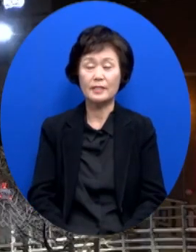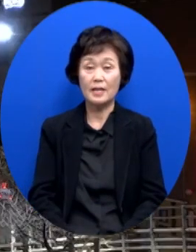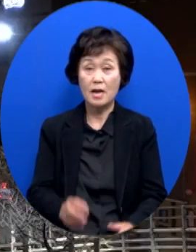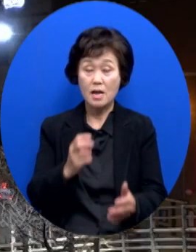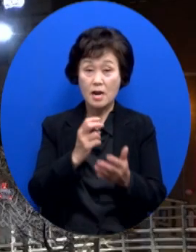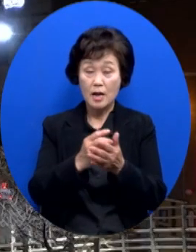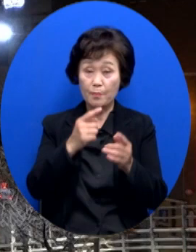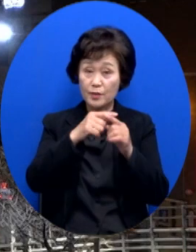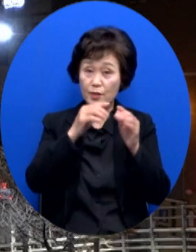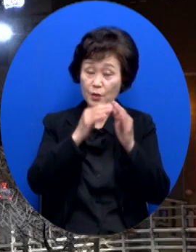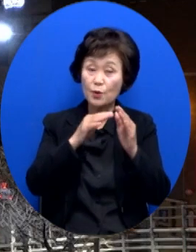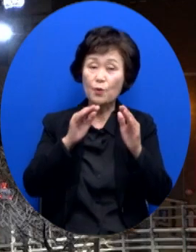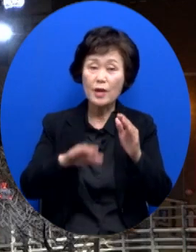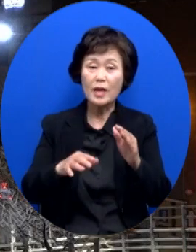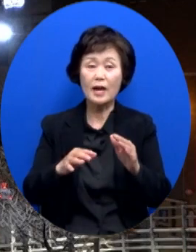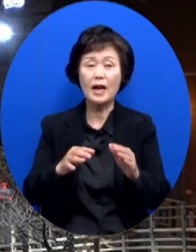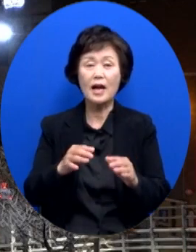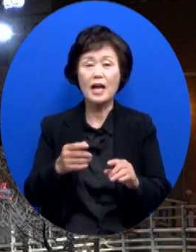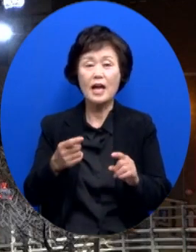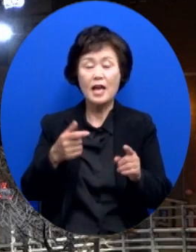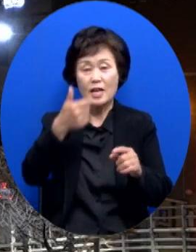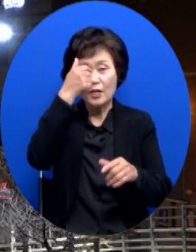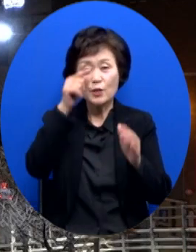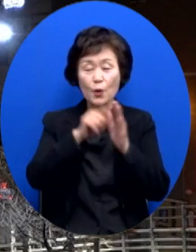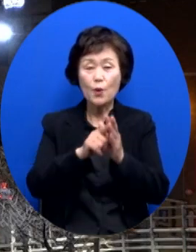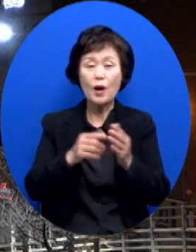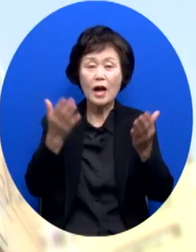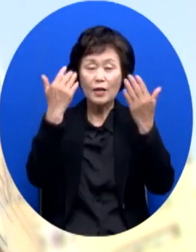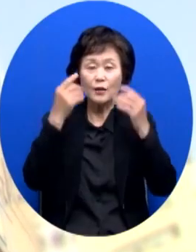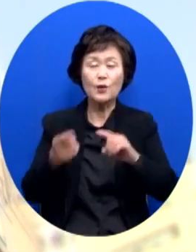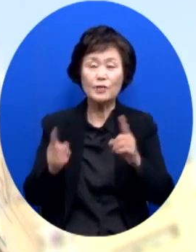기독교대한감리회가 기독교 사학 살리기 기도운동을 전개합니다.